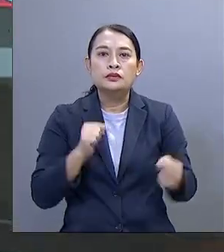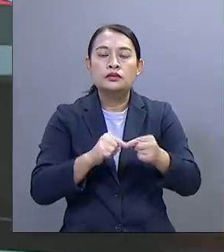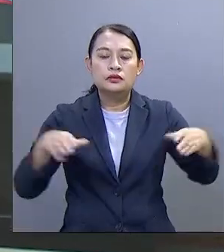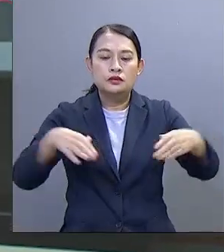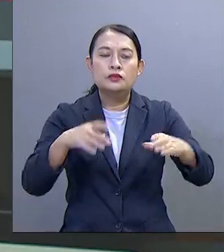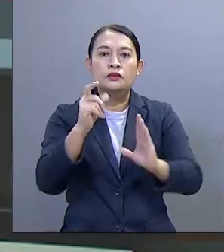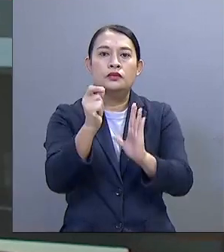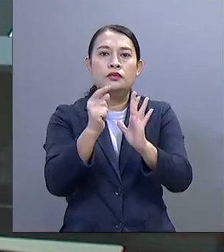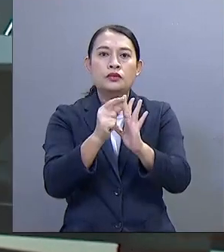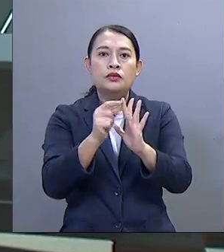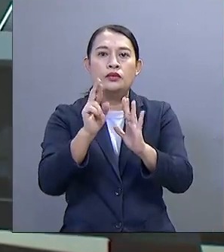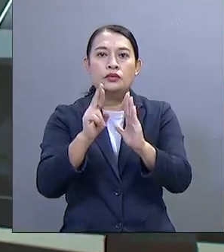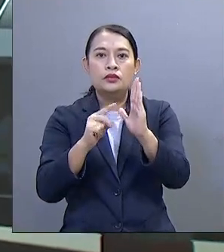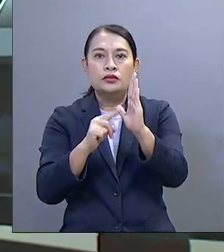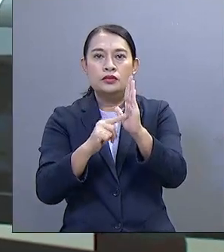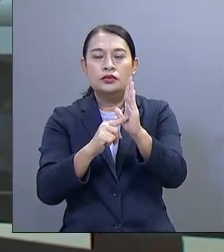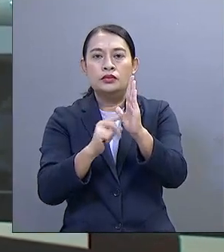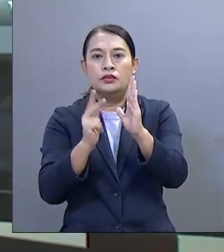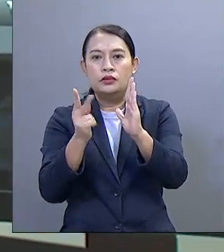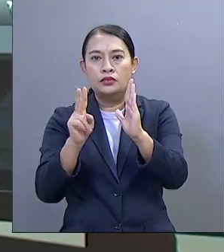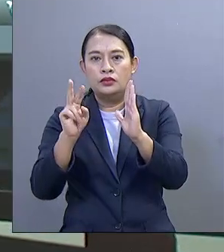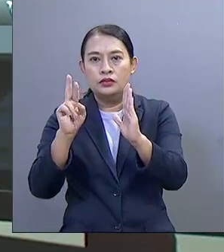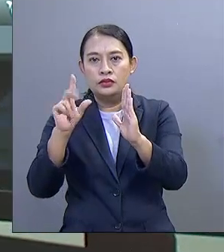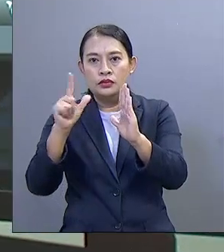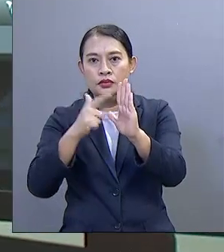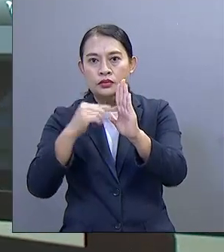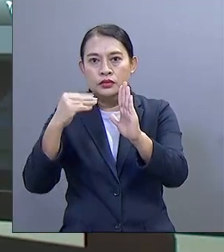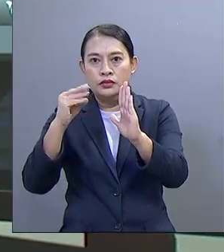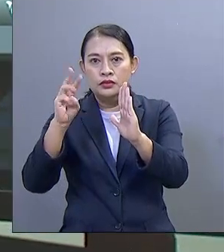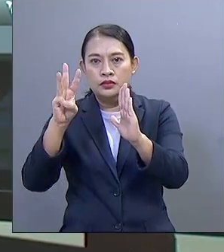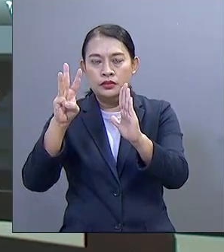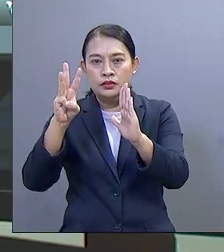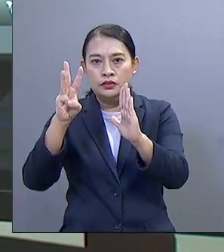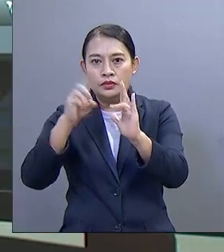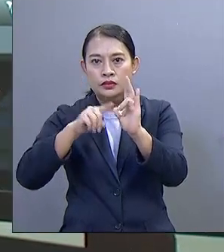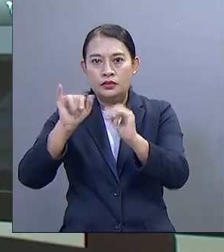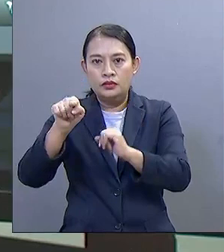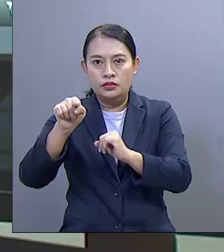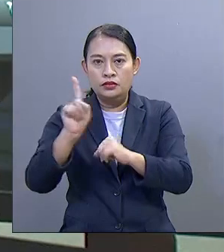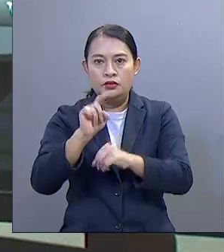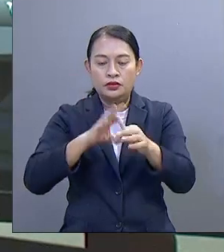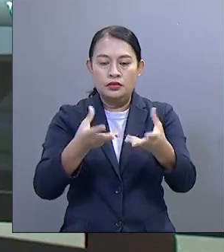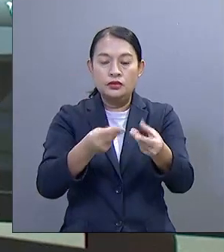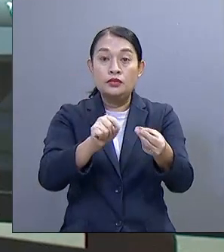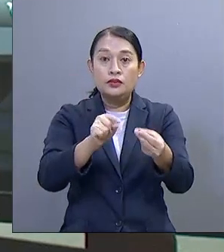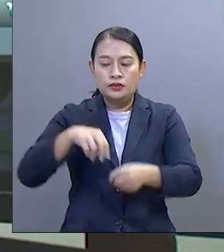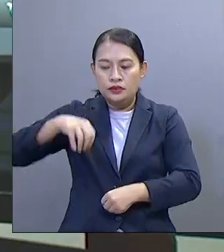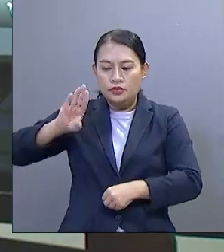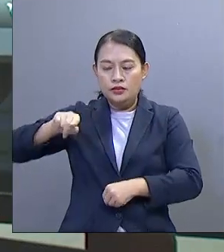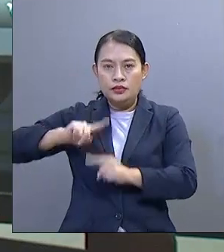ีภาสดี่ดีนเรื่ขครอบครอง เมร